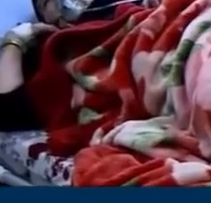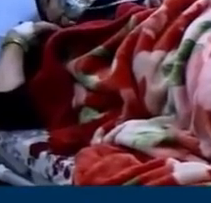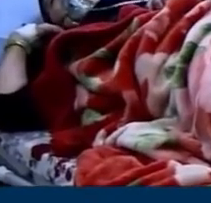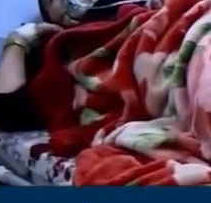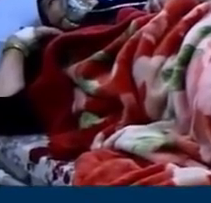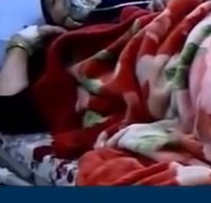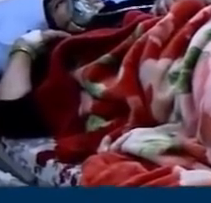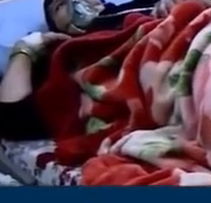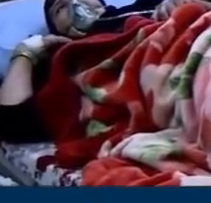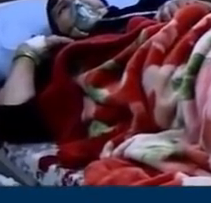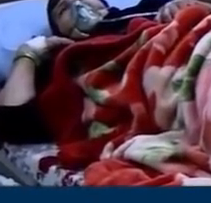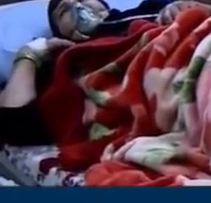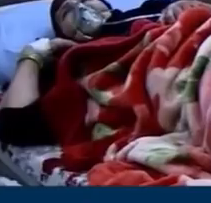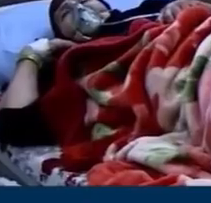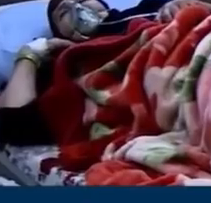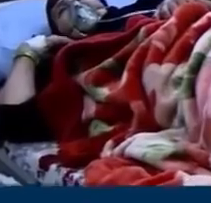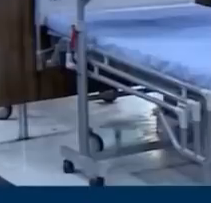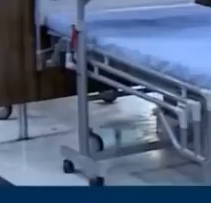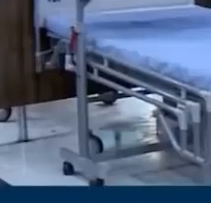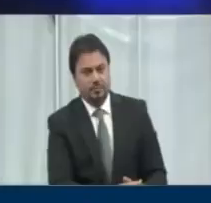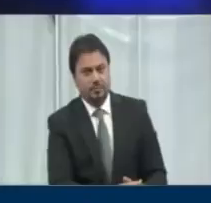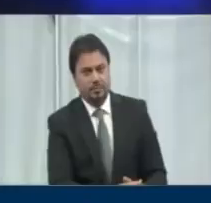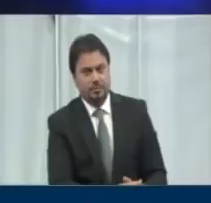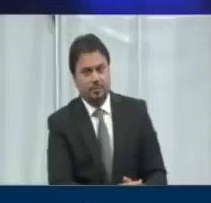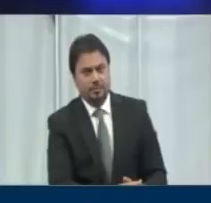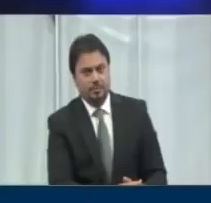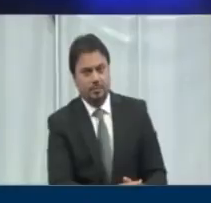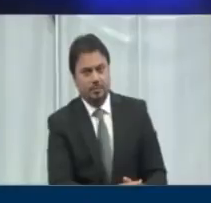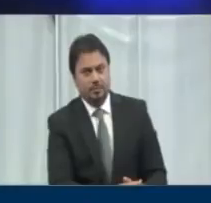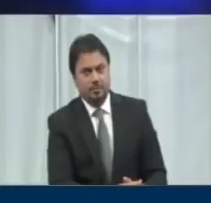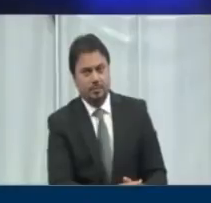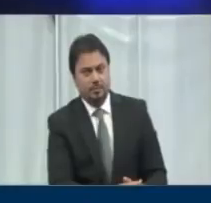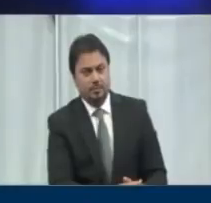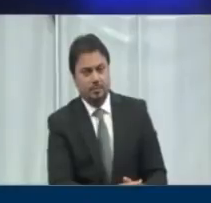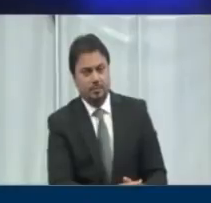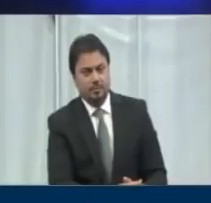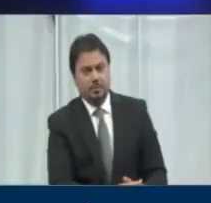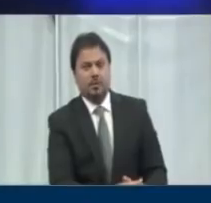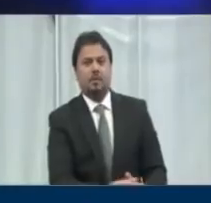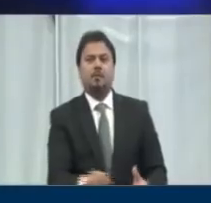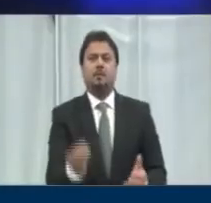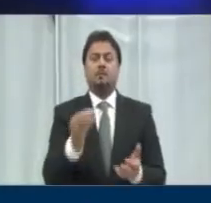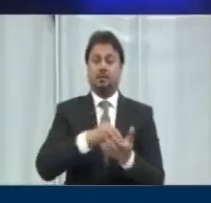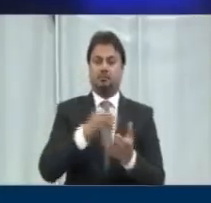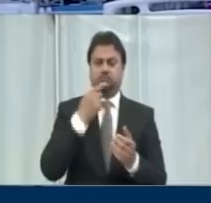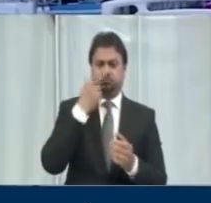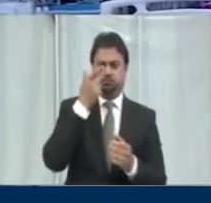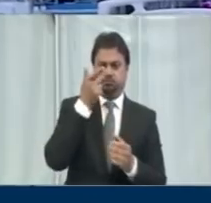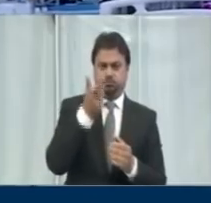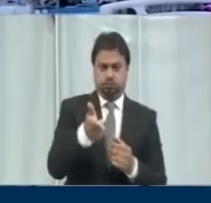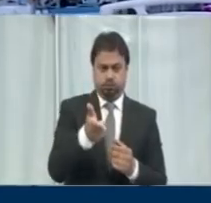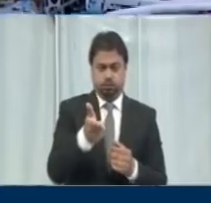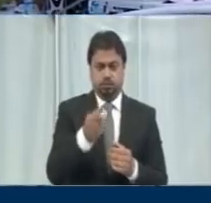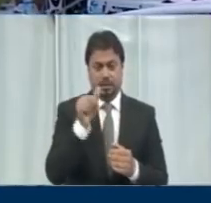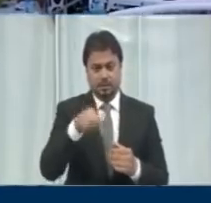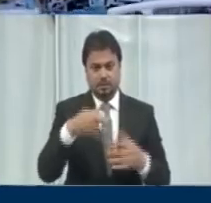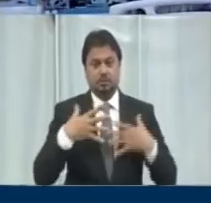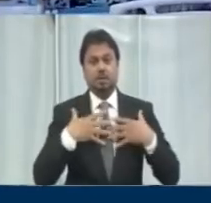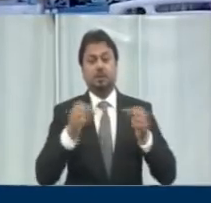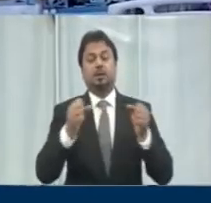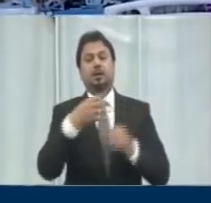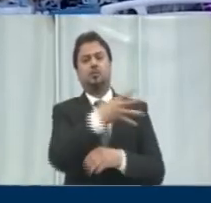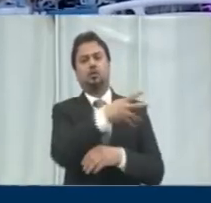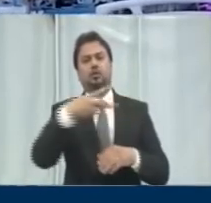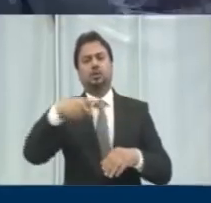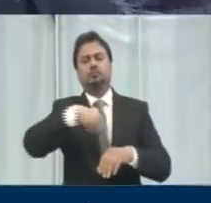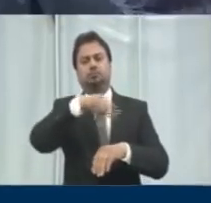وفاة إثر مضاعفات الإصابة بالفيروس، في حين تماثل الشفاء التام 2002 خلال